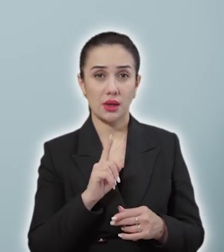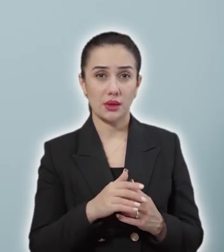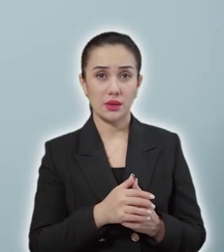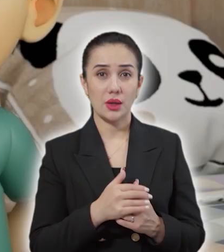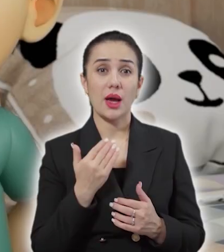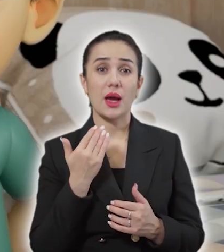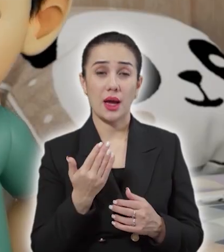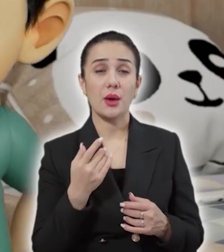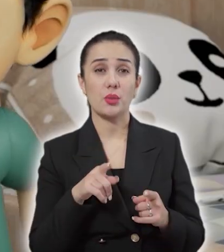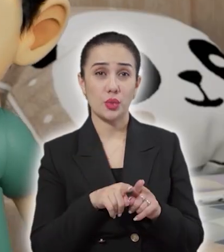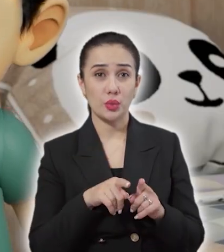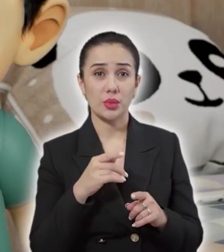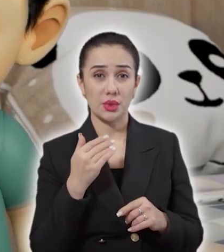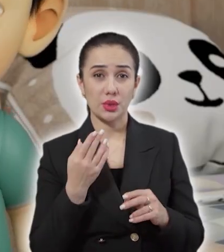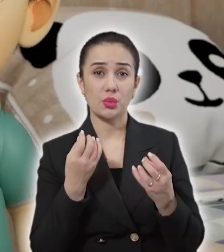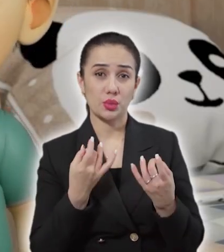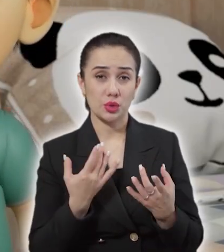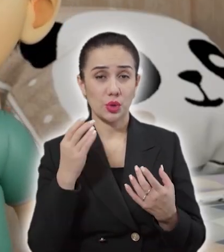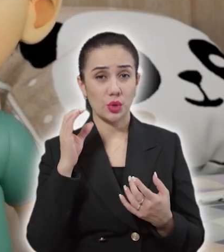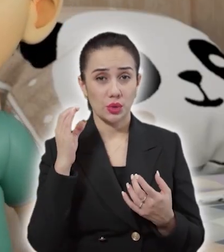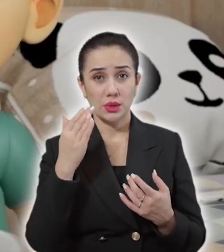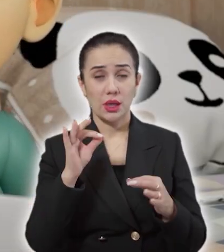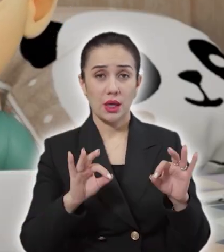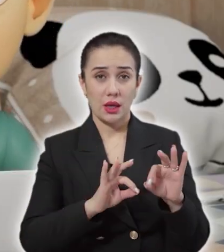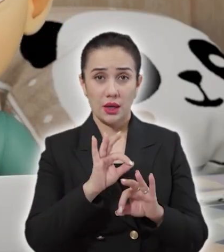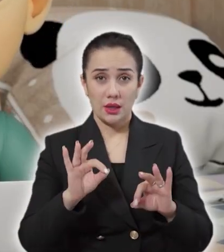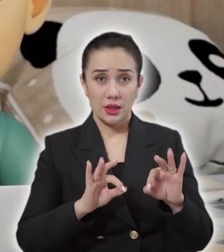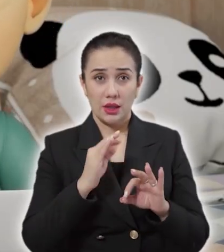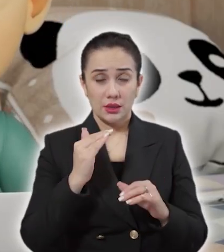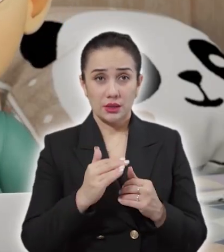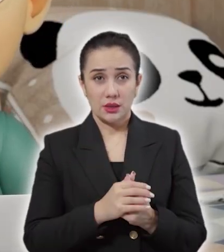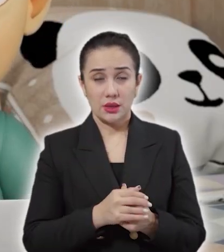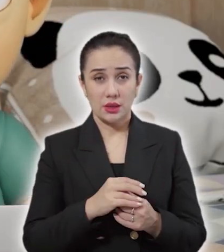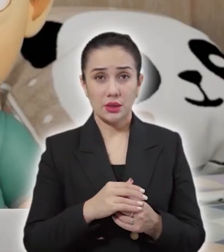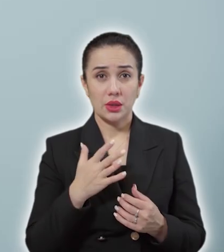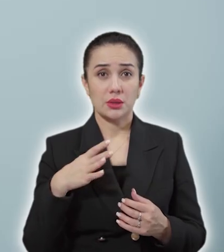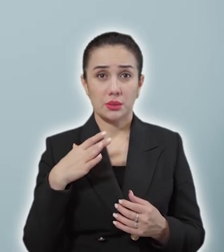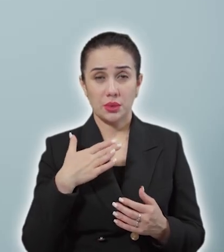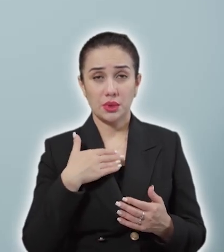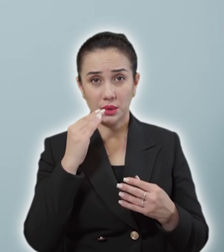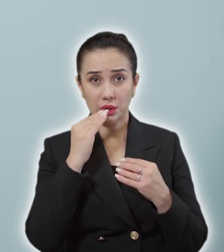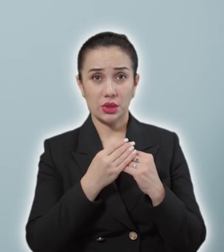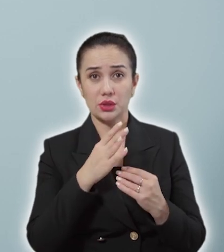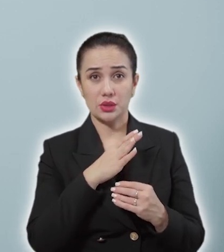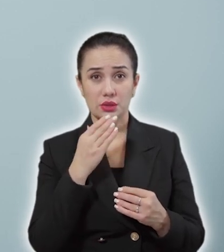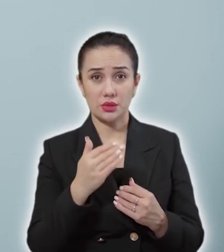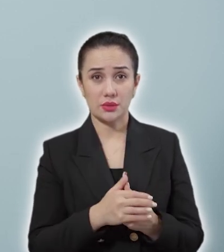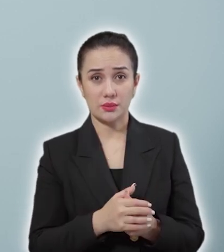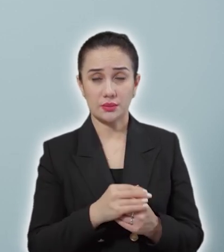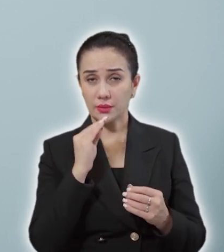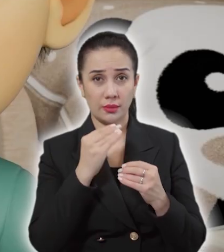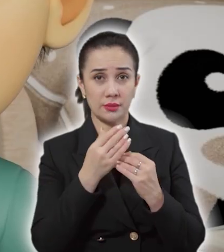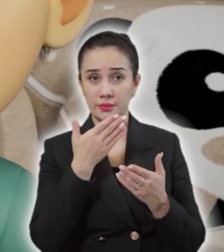nima? Ha, bumi. Bu shunchaki O'zbekiston xaritasi. Unda buni nega mendan